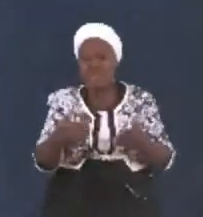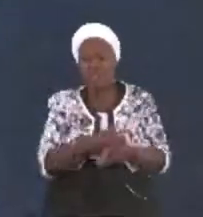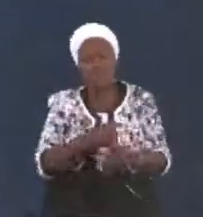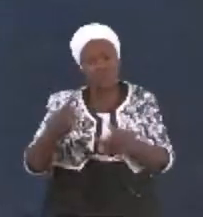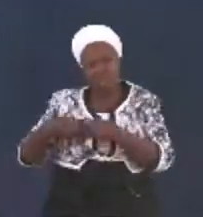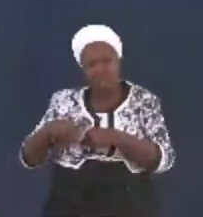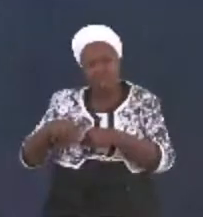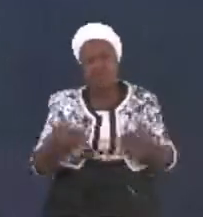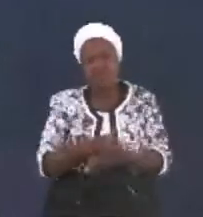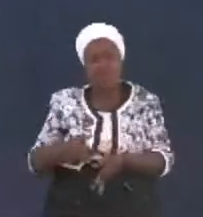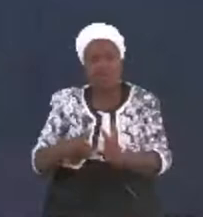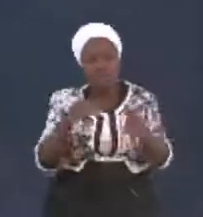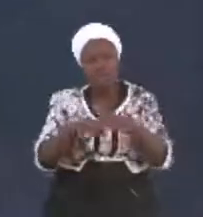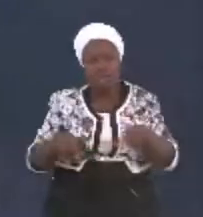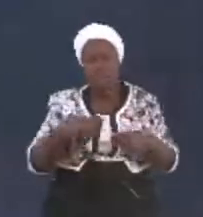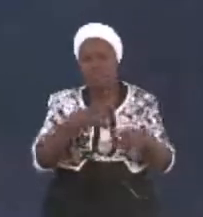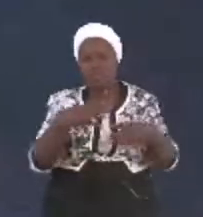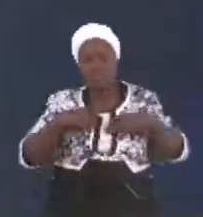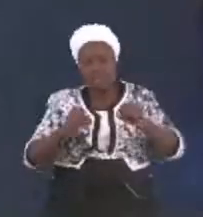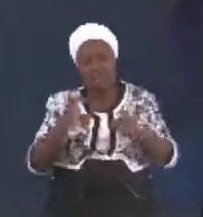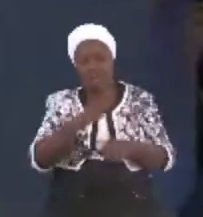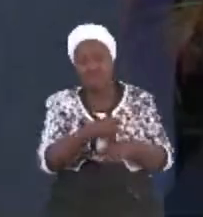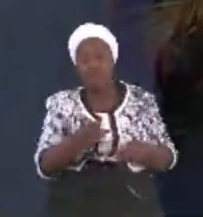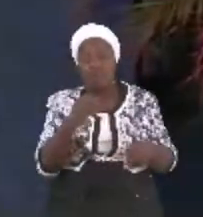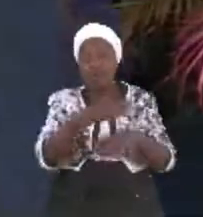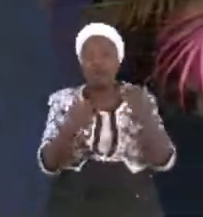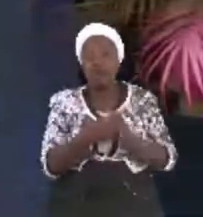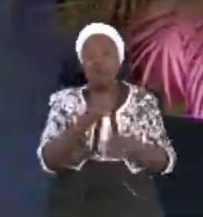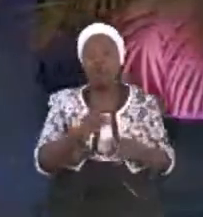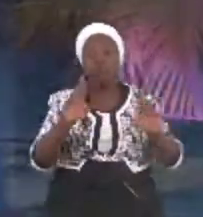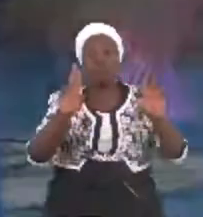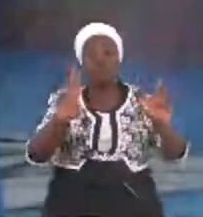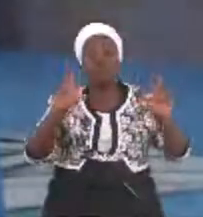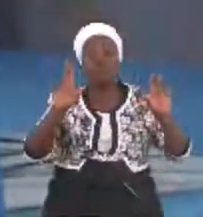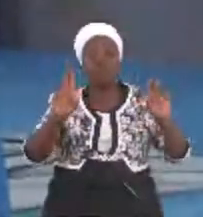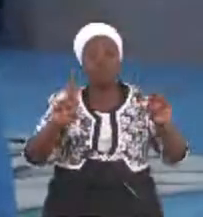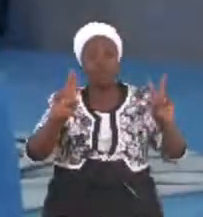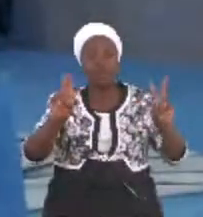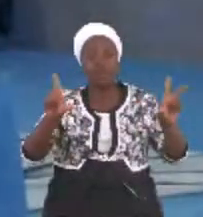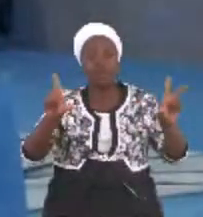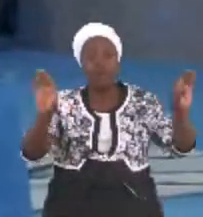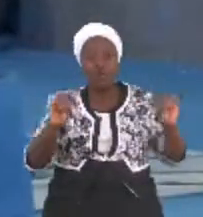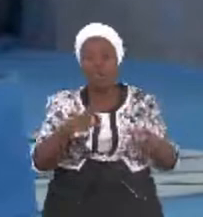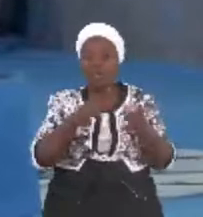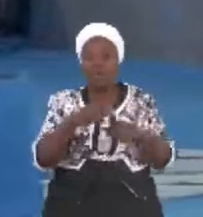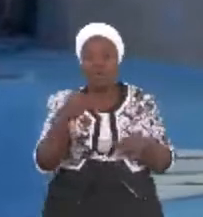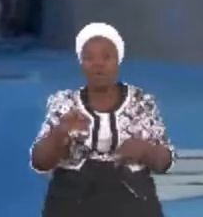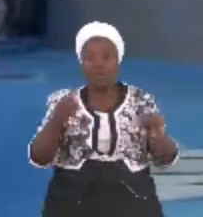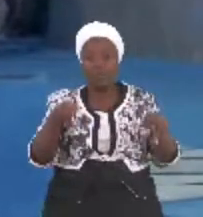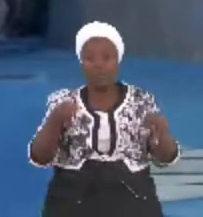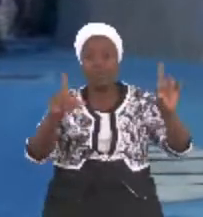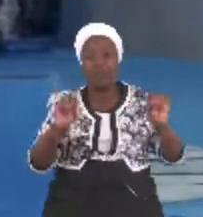nouvelle direction dans la vie. Il les a guéris de ulcères. Il les a guéris d'hémorroïdes. Il les a